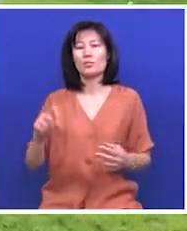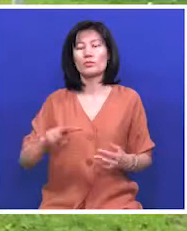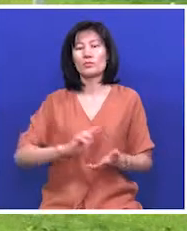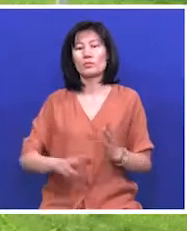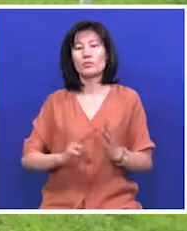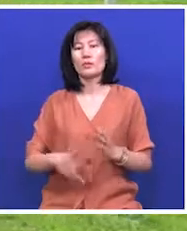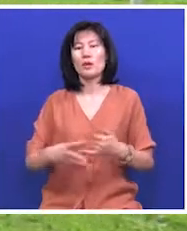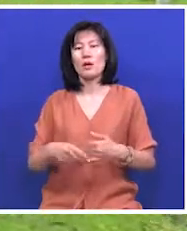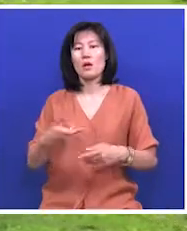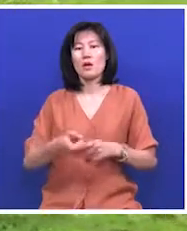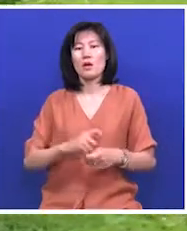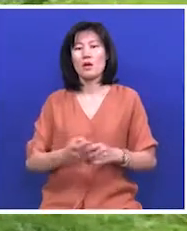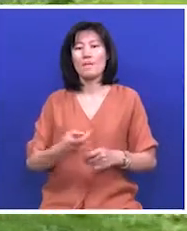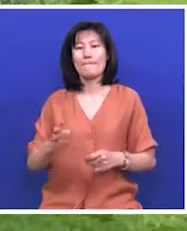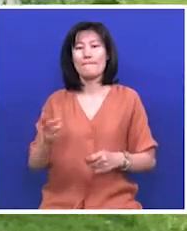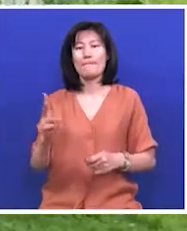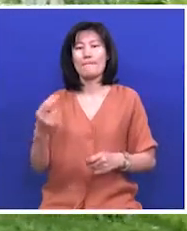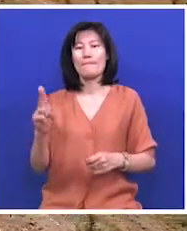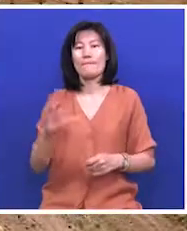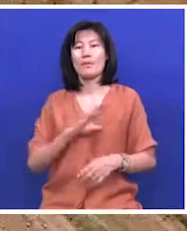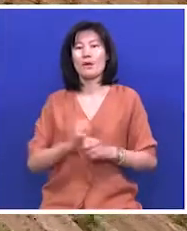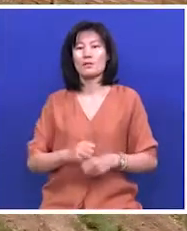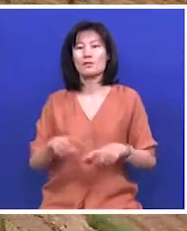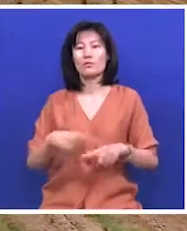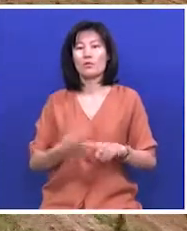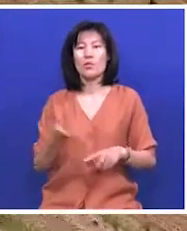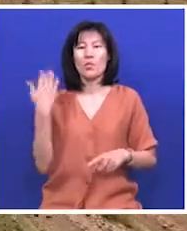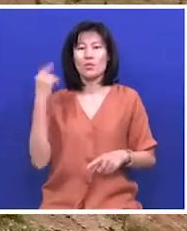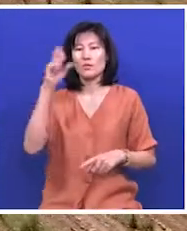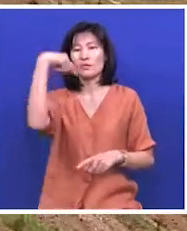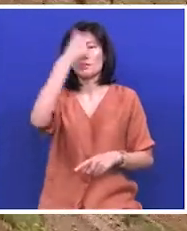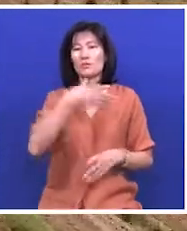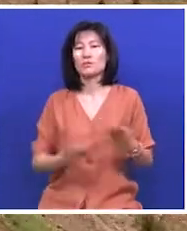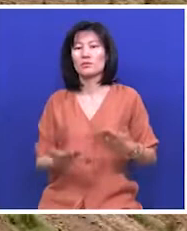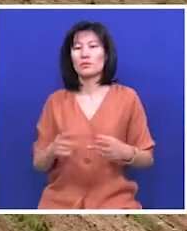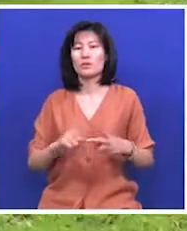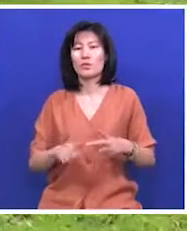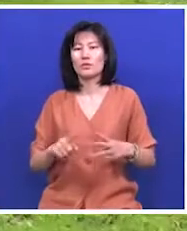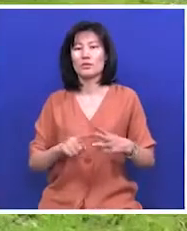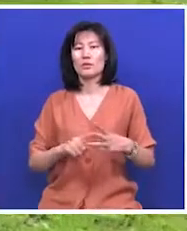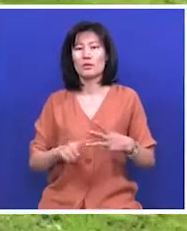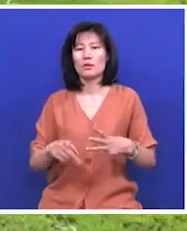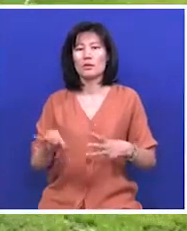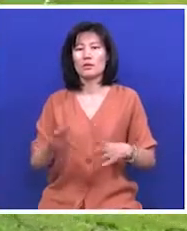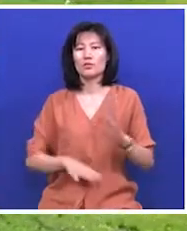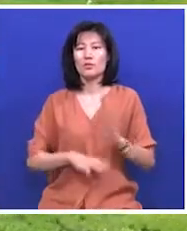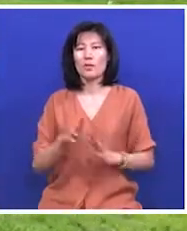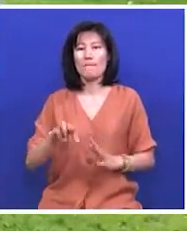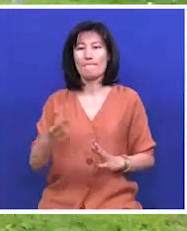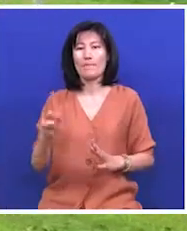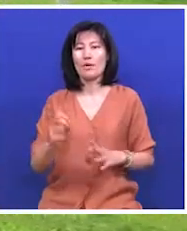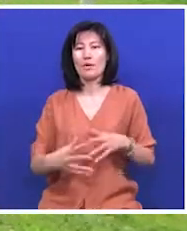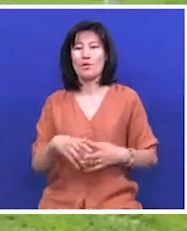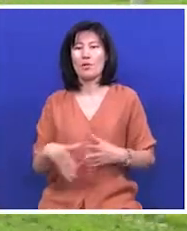өңірде 122 мың гектар картоп, көкөніс, бақша дақылдары егілген. Ал бұл өткен жылмен салыстырғанда 3-2 мың гектарға жоғары. Сонымен